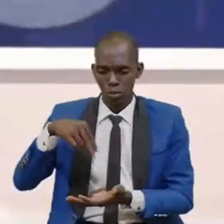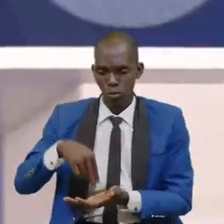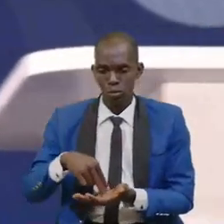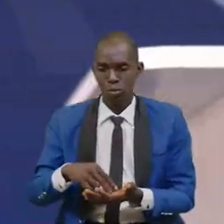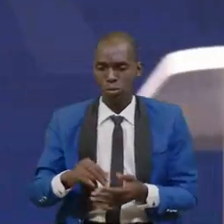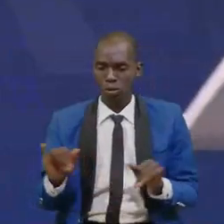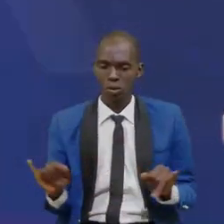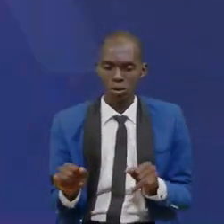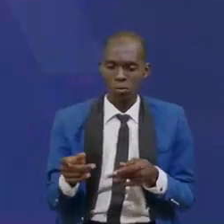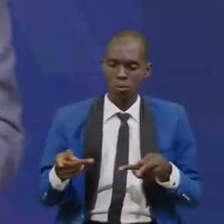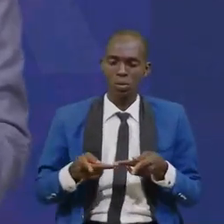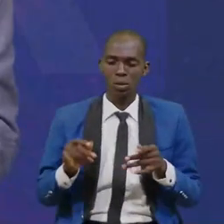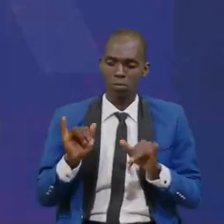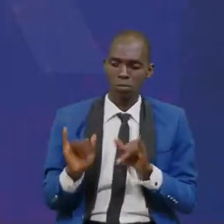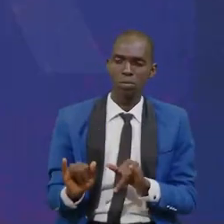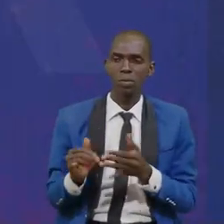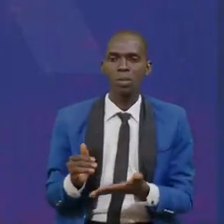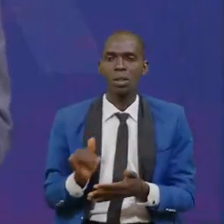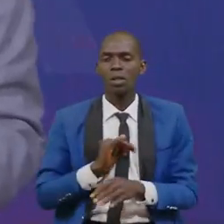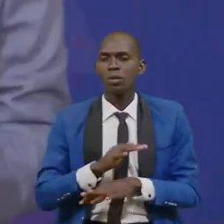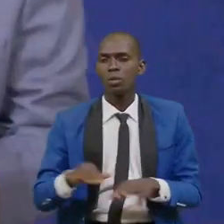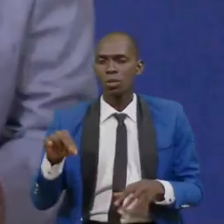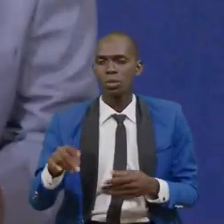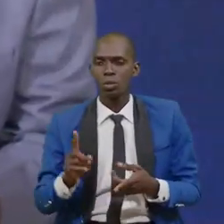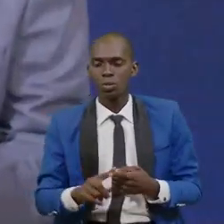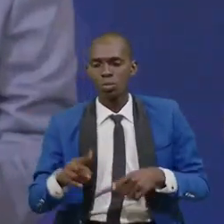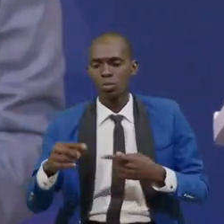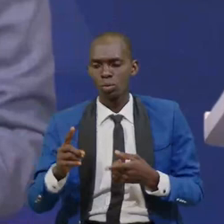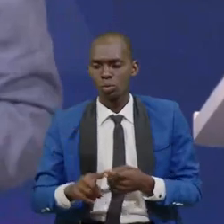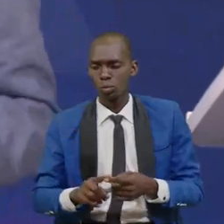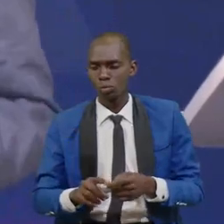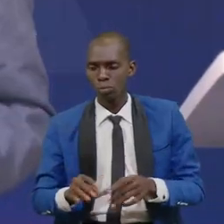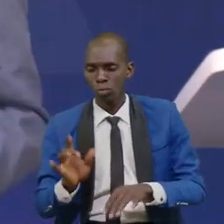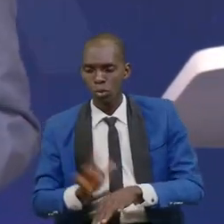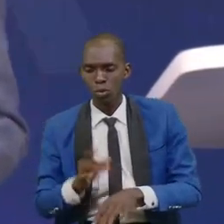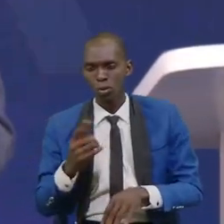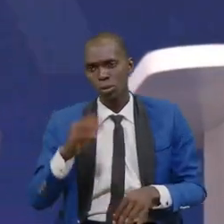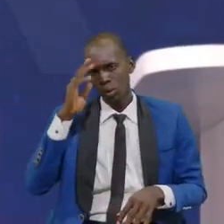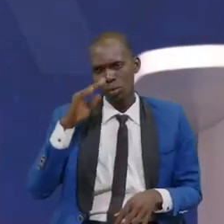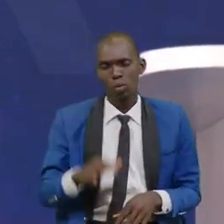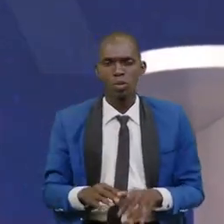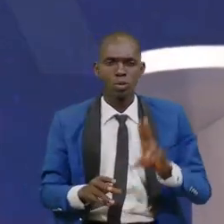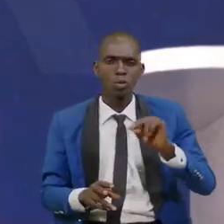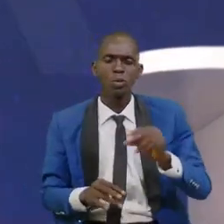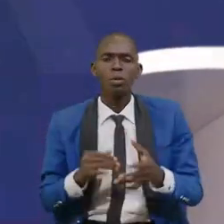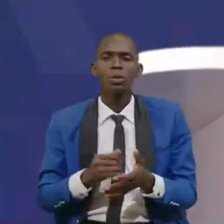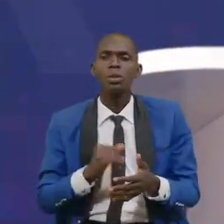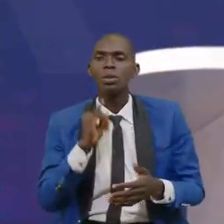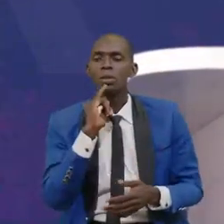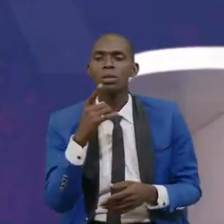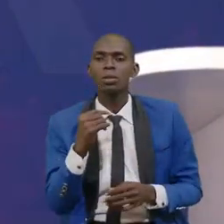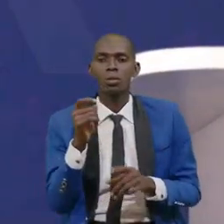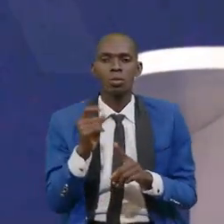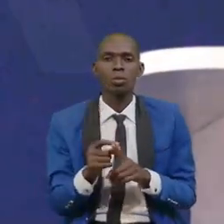là où j'étais. Je ne me suis pas approché pour toucher l'enfant. C'est la parole, c'est la